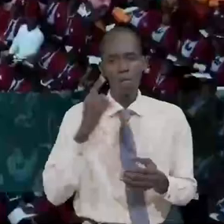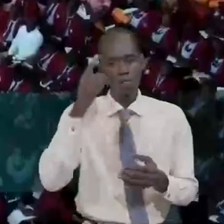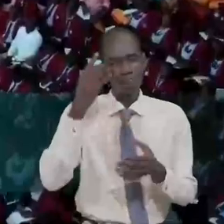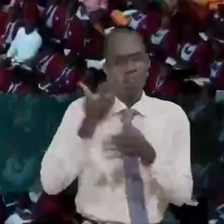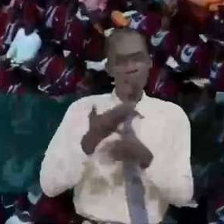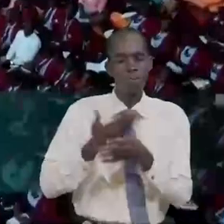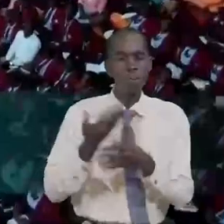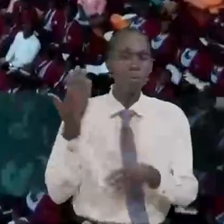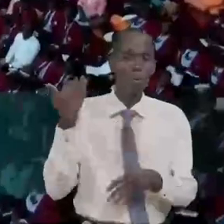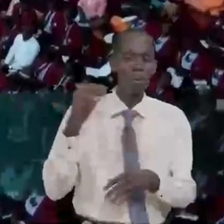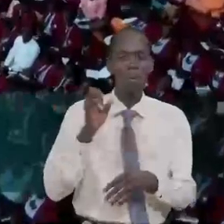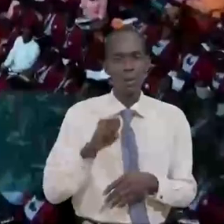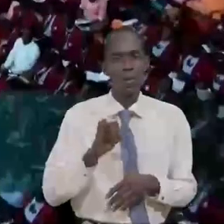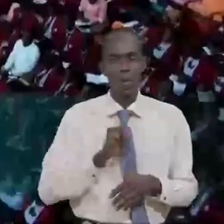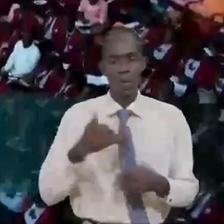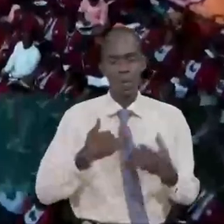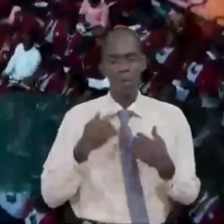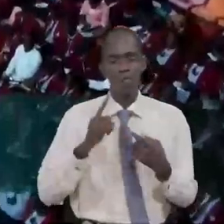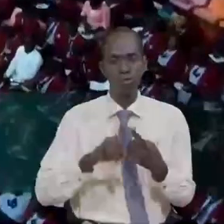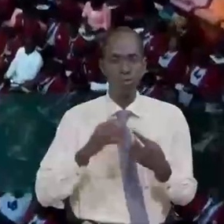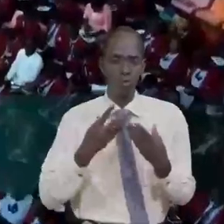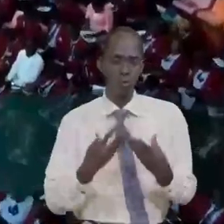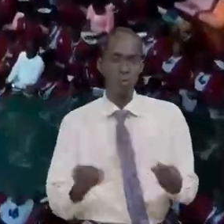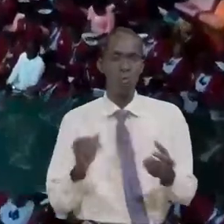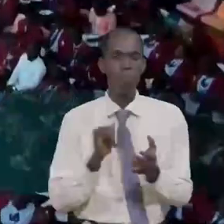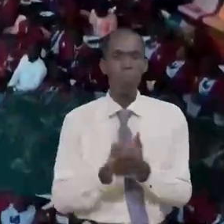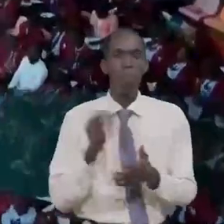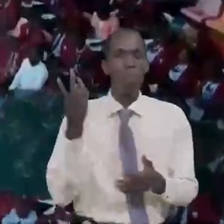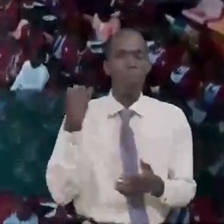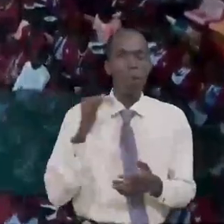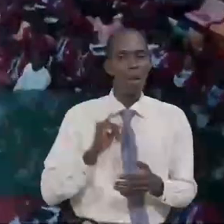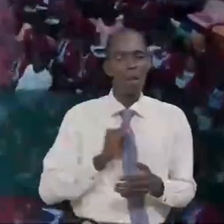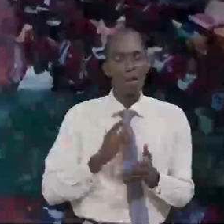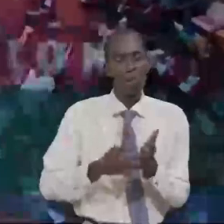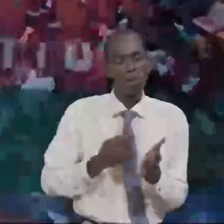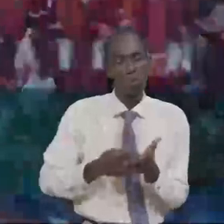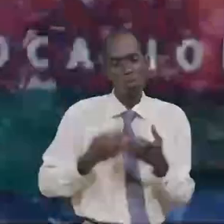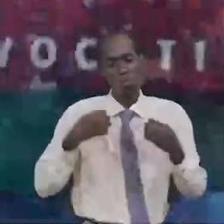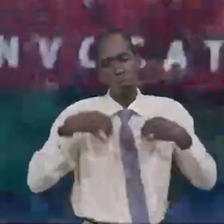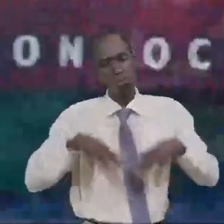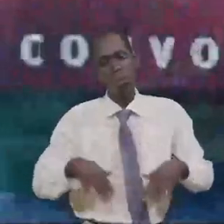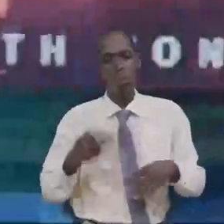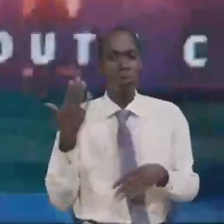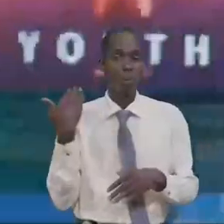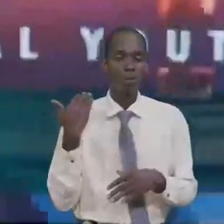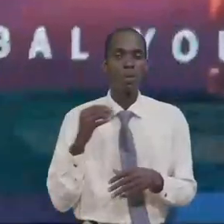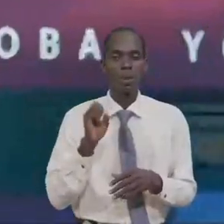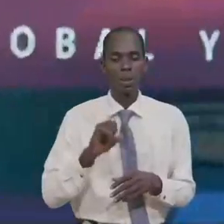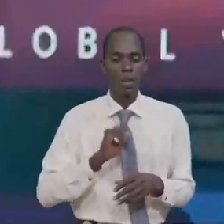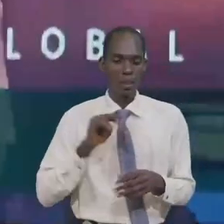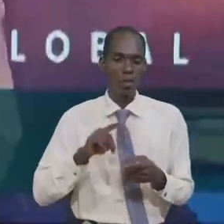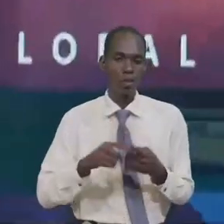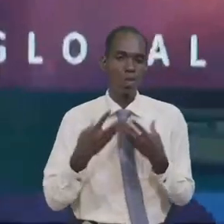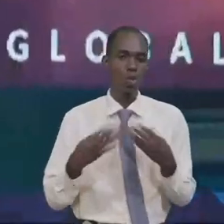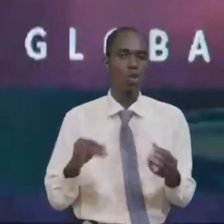dois corriger cela est-ce que parfois j'étais découragé désespéré bien sûr je dois corriger cela est-ce que